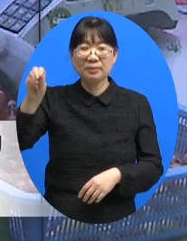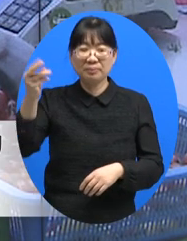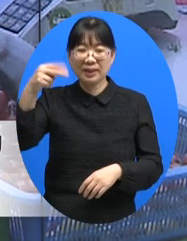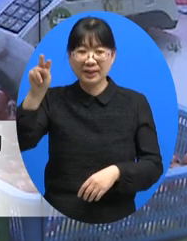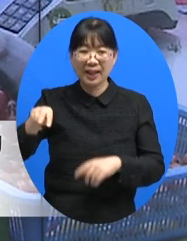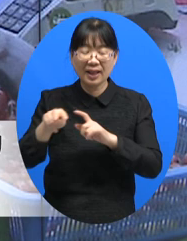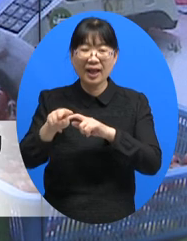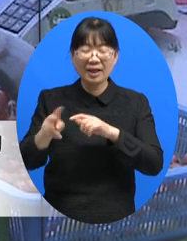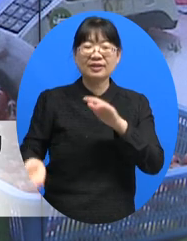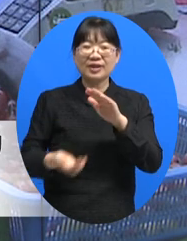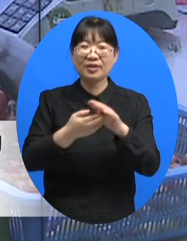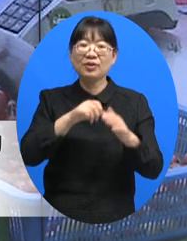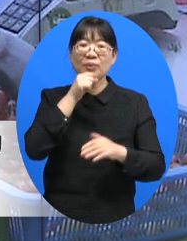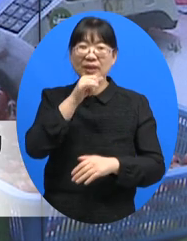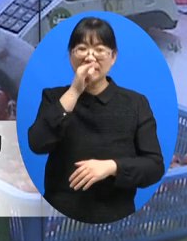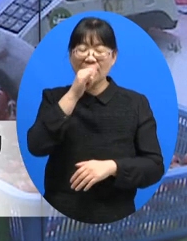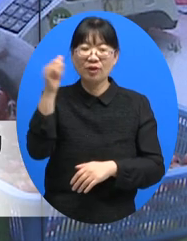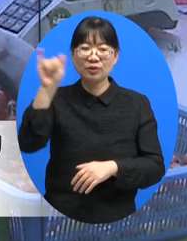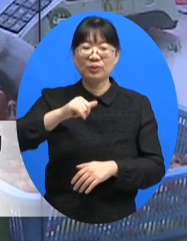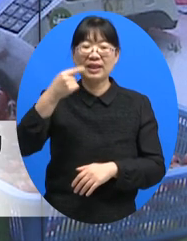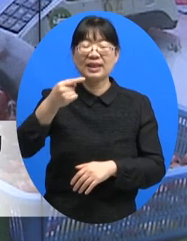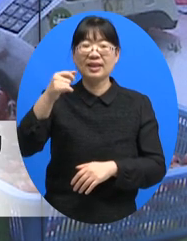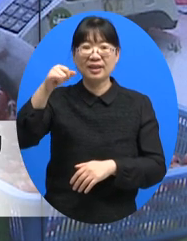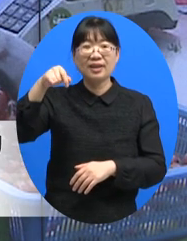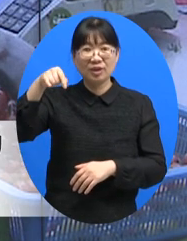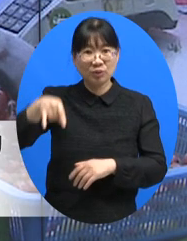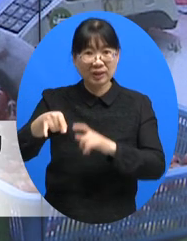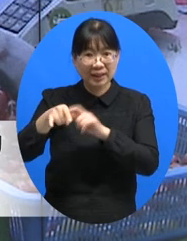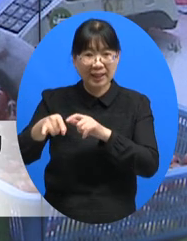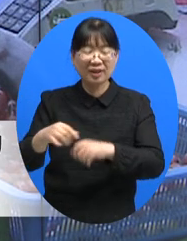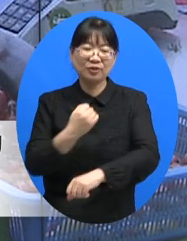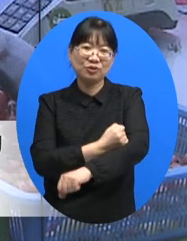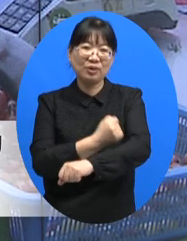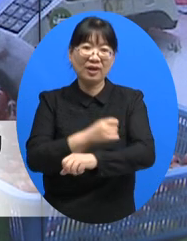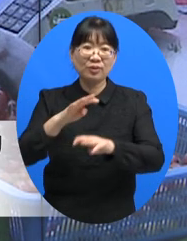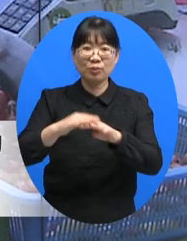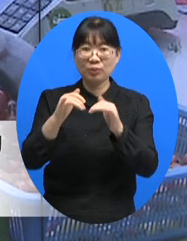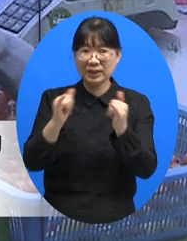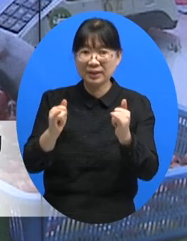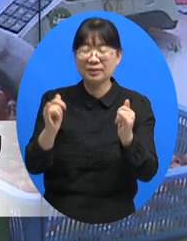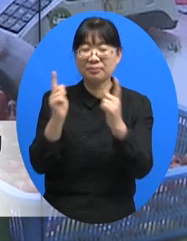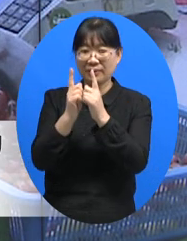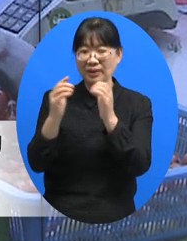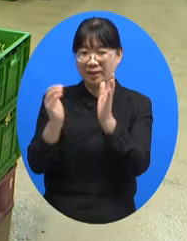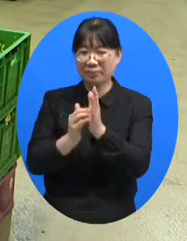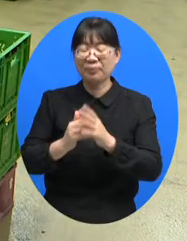건데요. 전국 1위입니다. 이 같은 성과를 만들어낸 농업인들을 최창순 기자가 만나봤습니다.